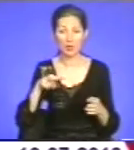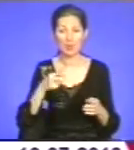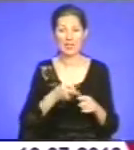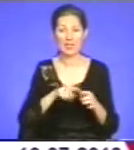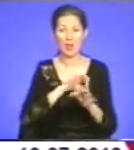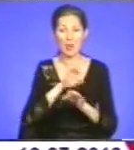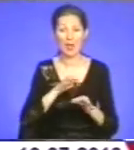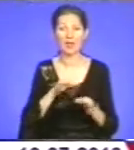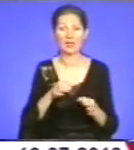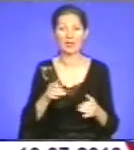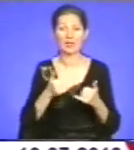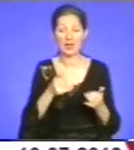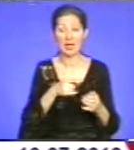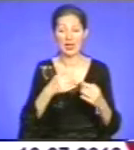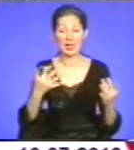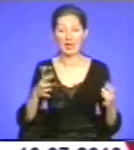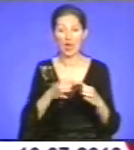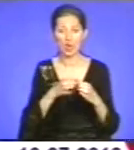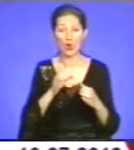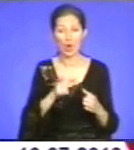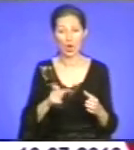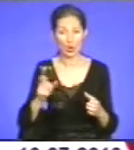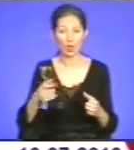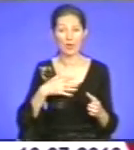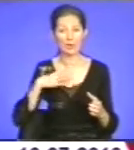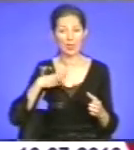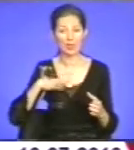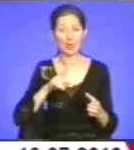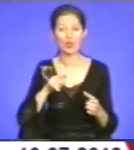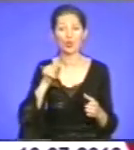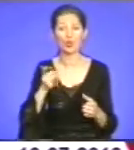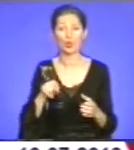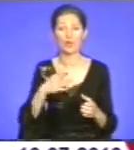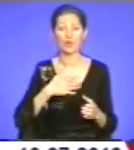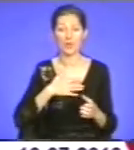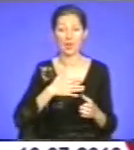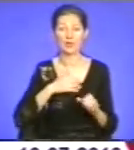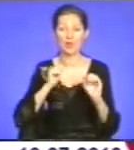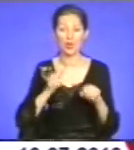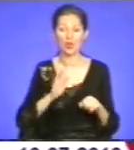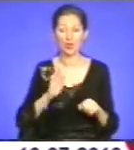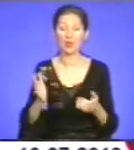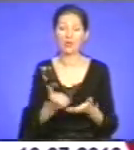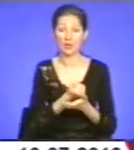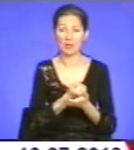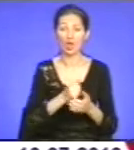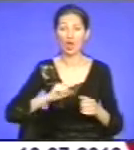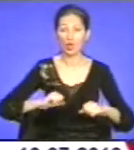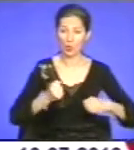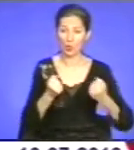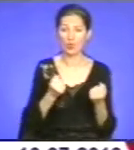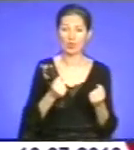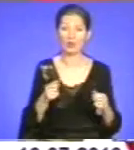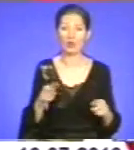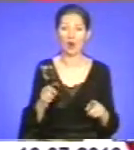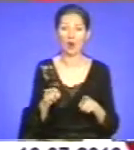розрахований на різні категорії людей, ми сподіваємося, що тут в нас можна буде знайти якихось друзів,